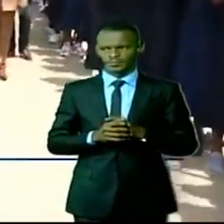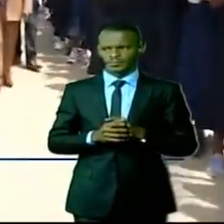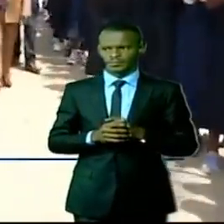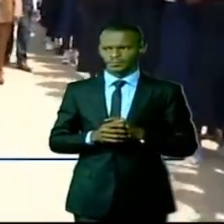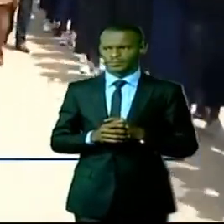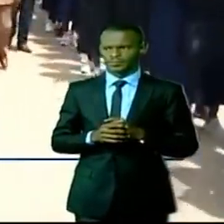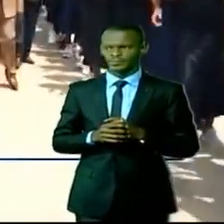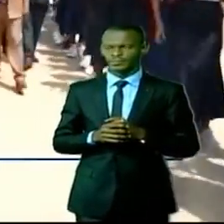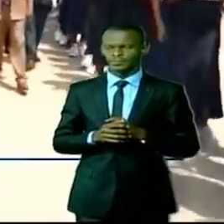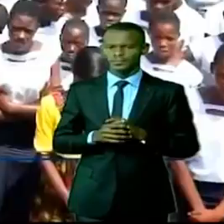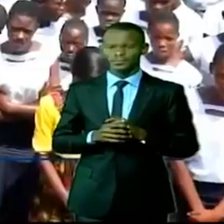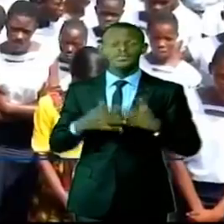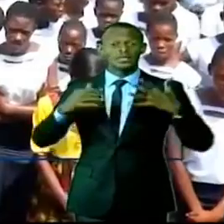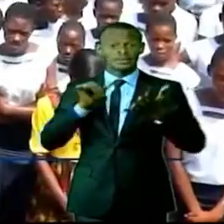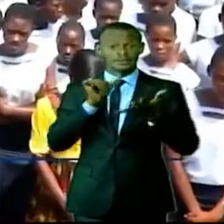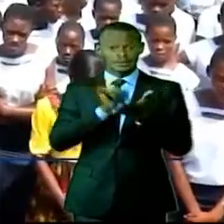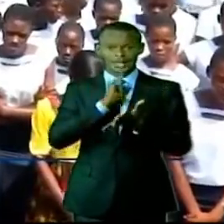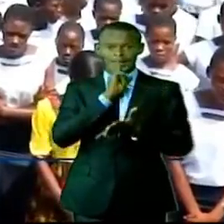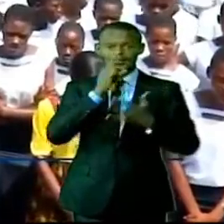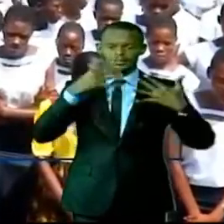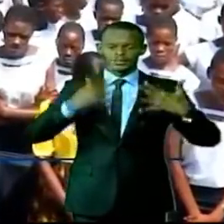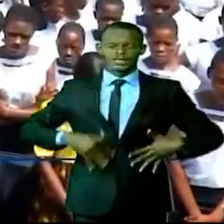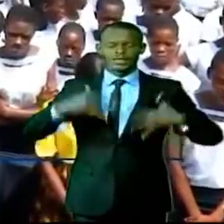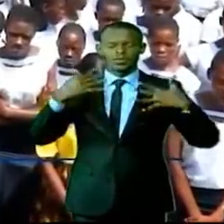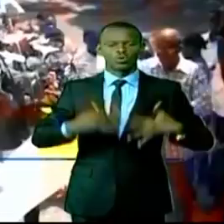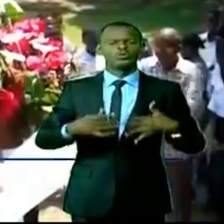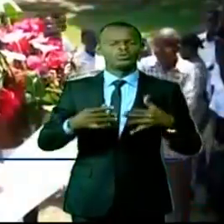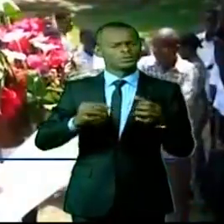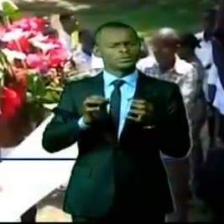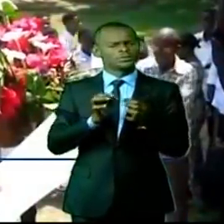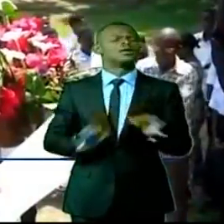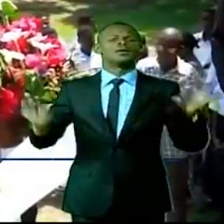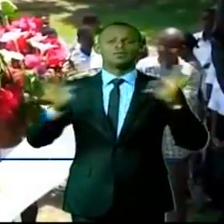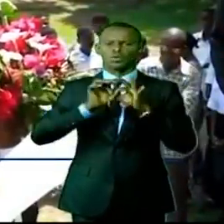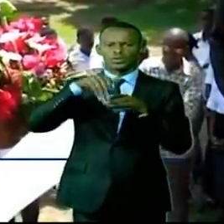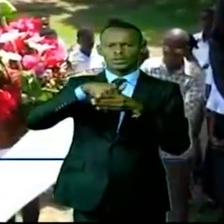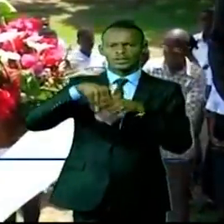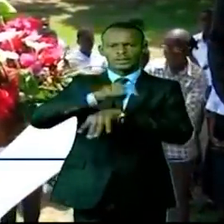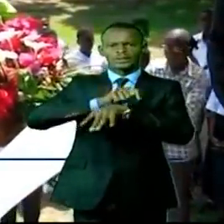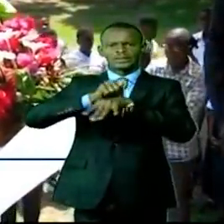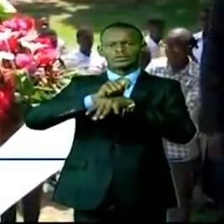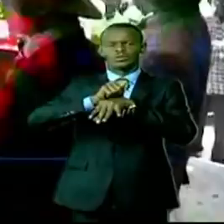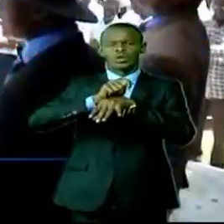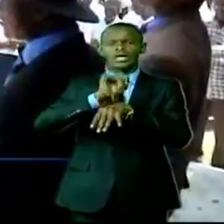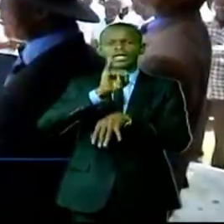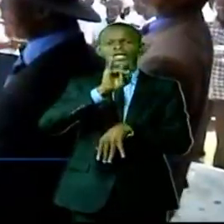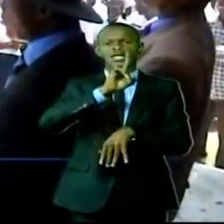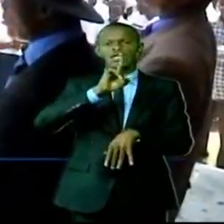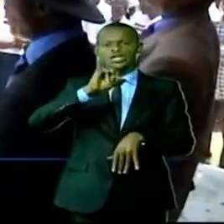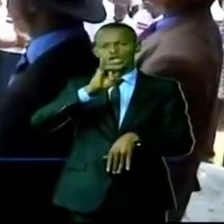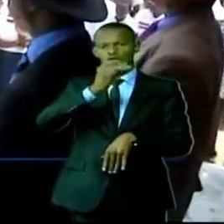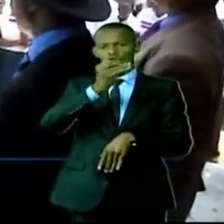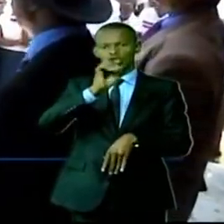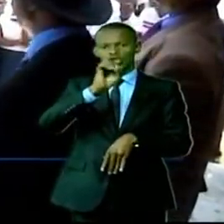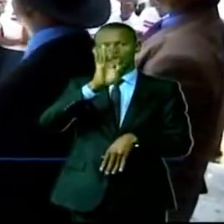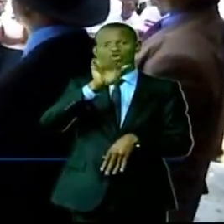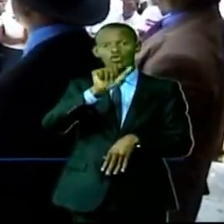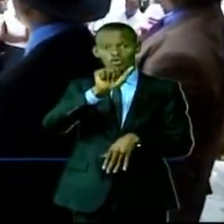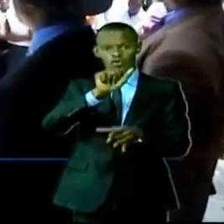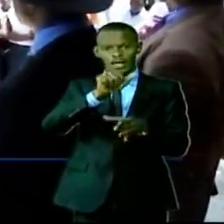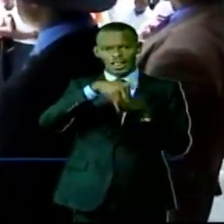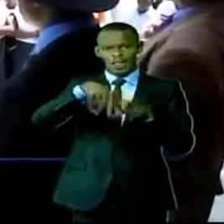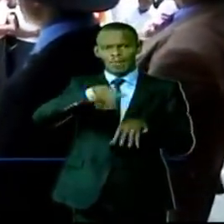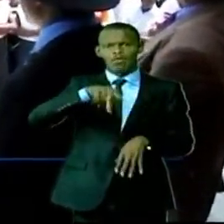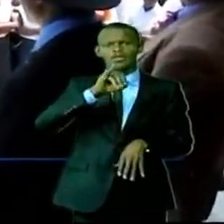C'est une cérémonie haute en couleur qui a eu lieu dans le territoire d'Idiofa, dans la province du Kwilu. Cette partie du pays a désormais un